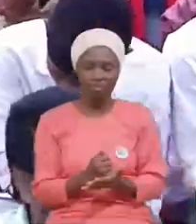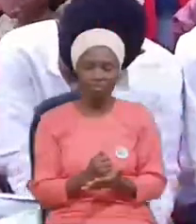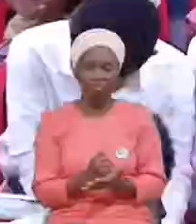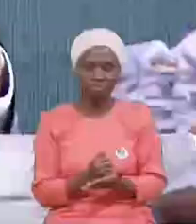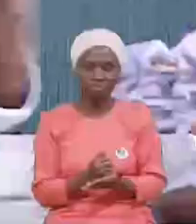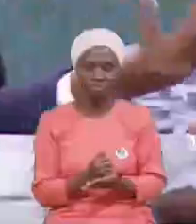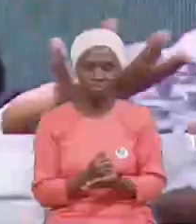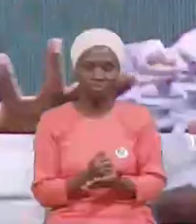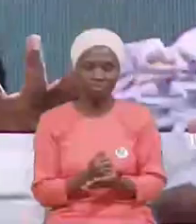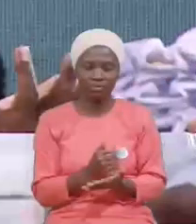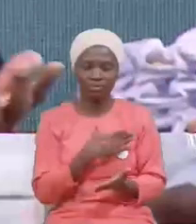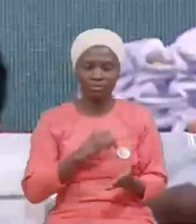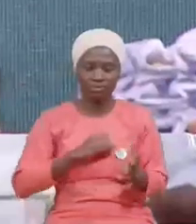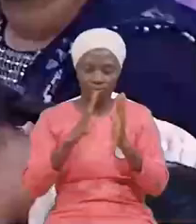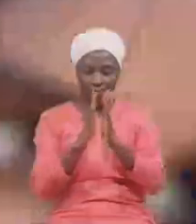Et je prie